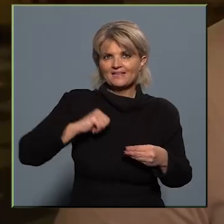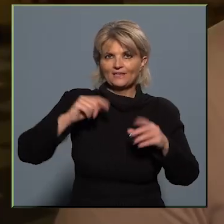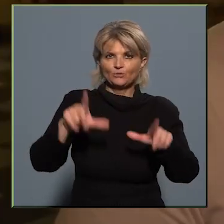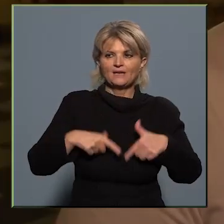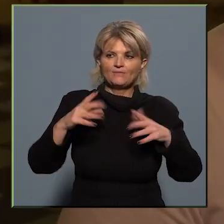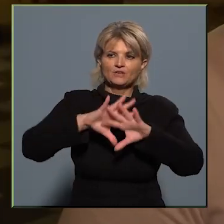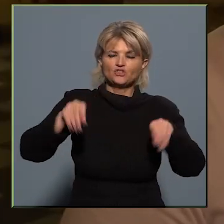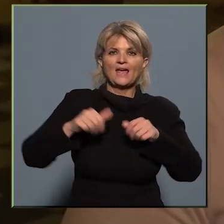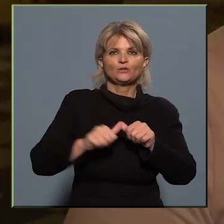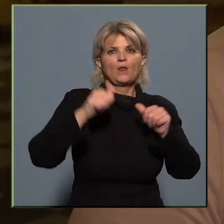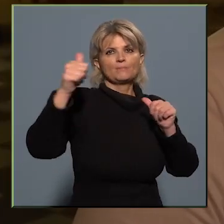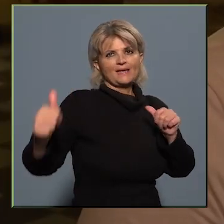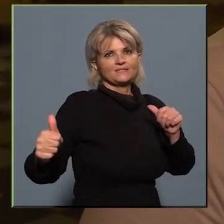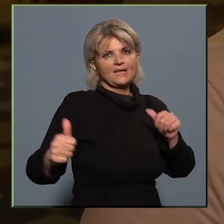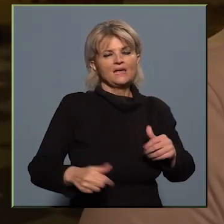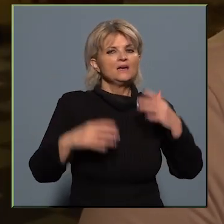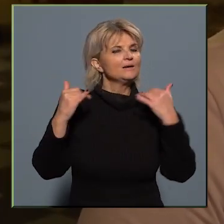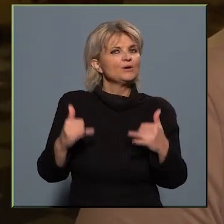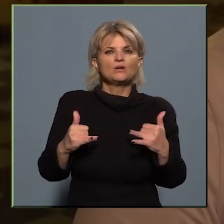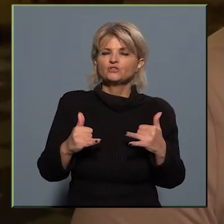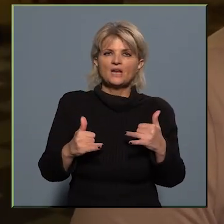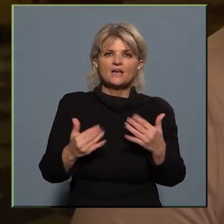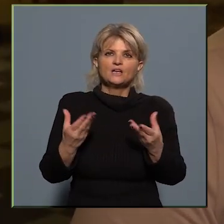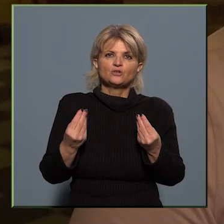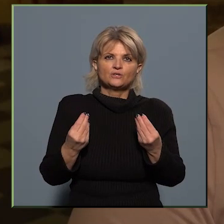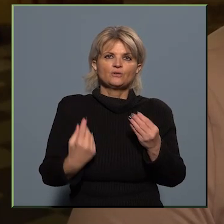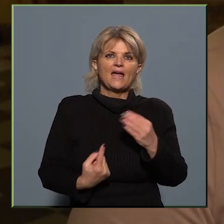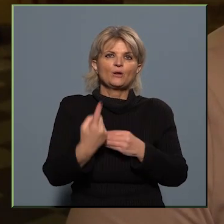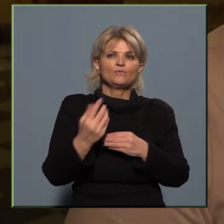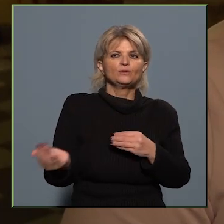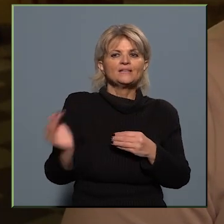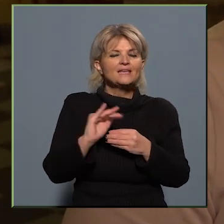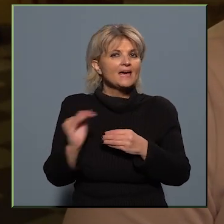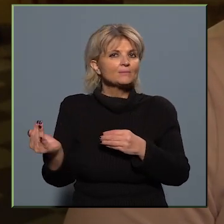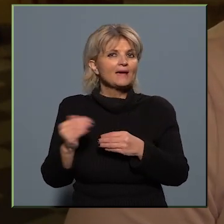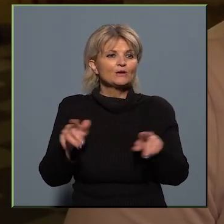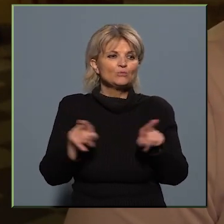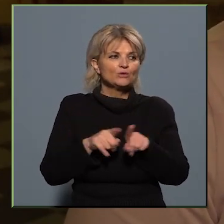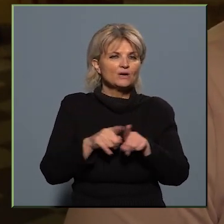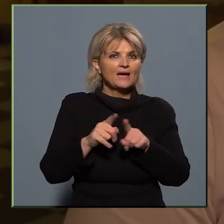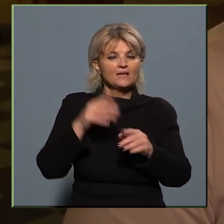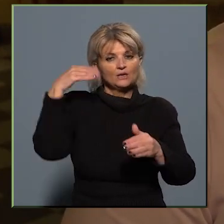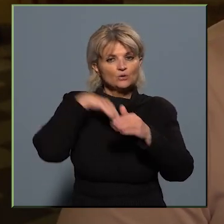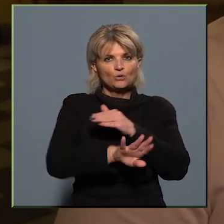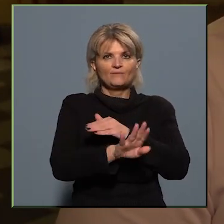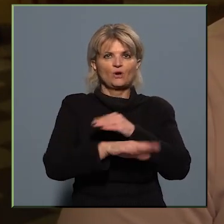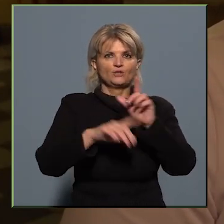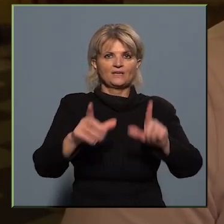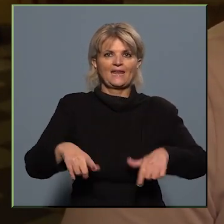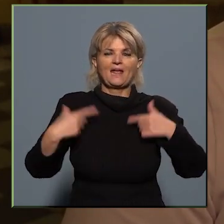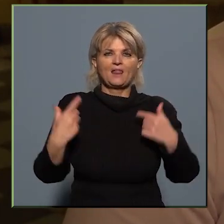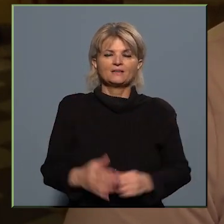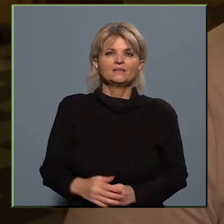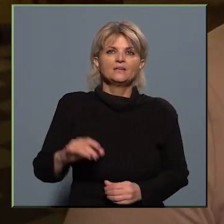a családtól messze. Manapság már nem ritka az, hogy esetleg a gyermekek, unokák külföldön élnek,